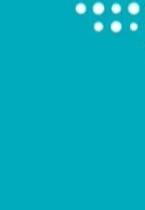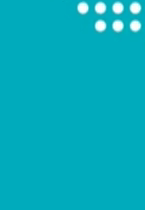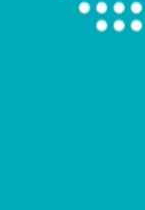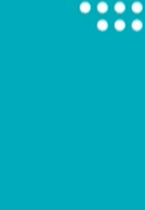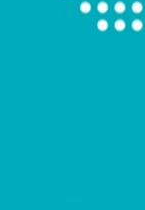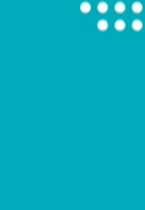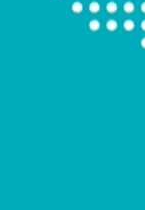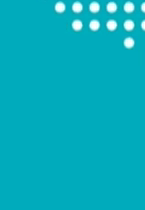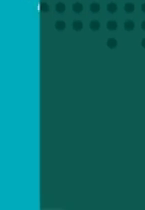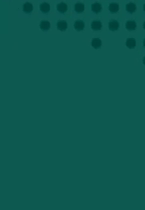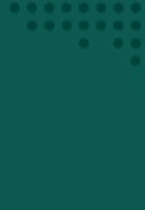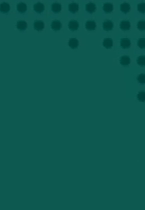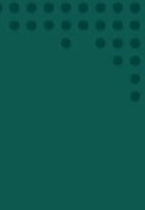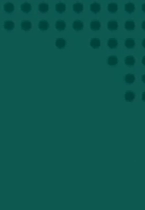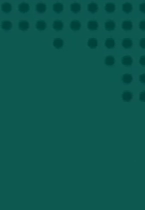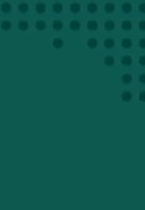Музика